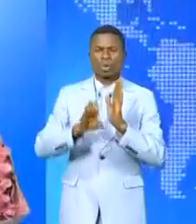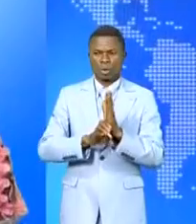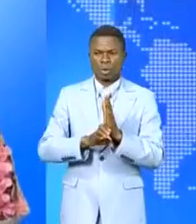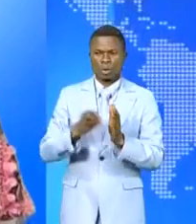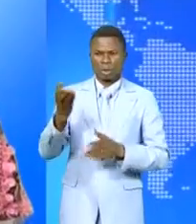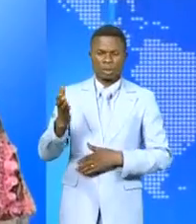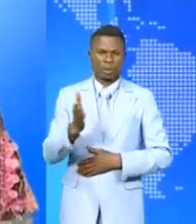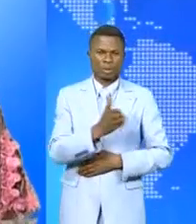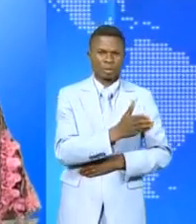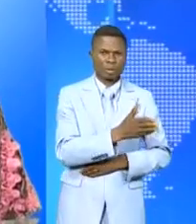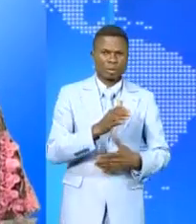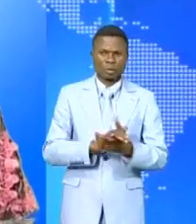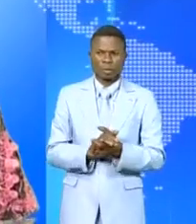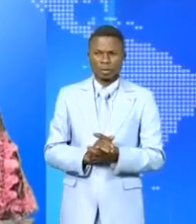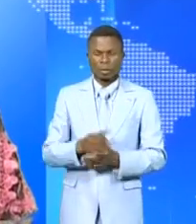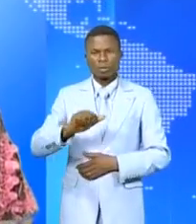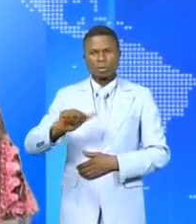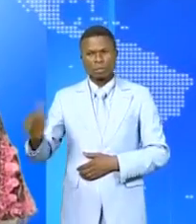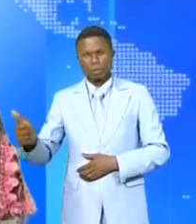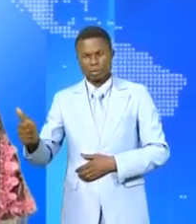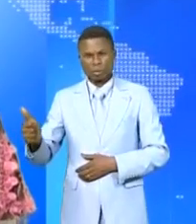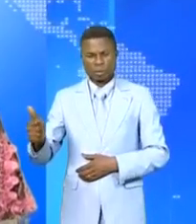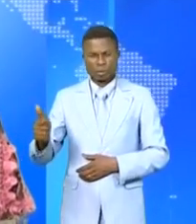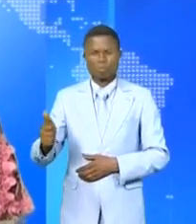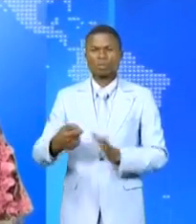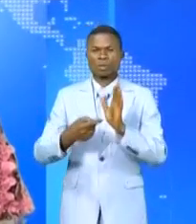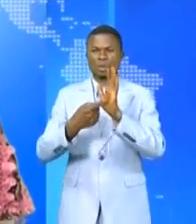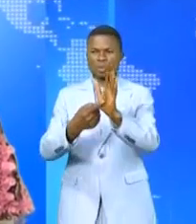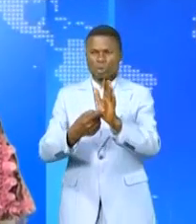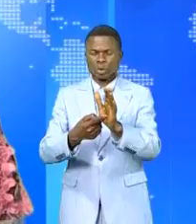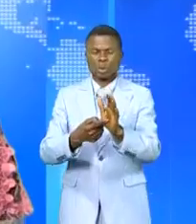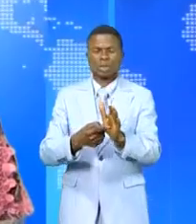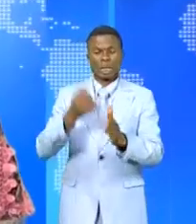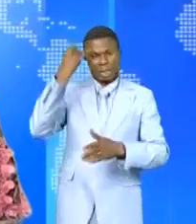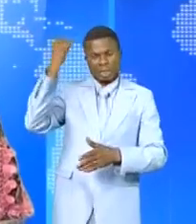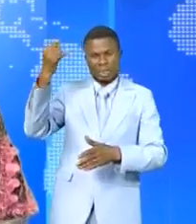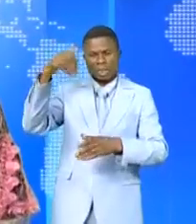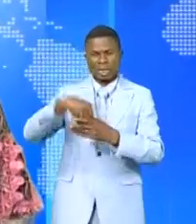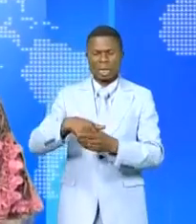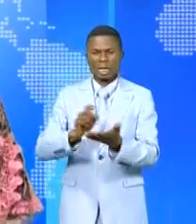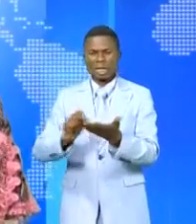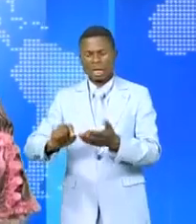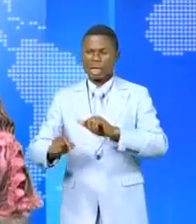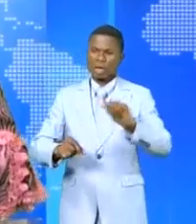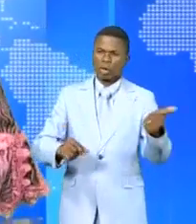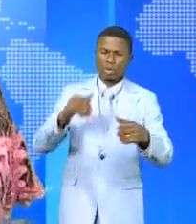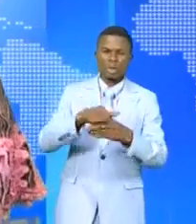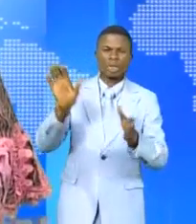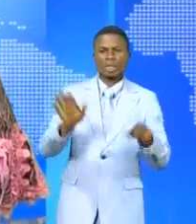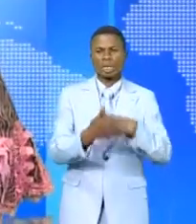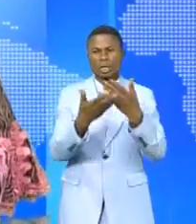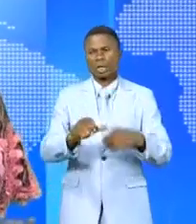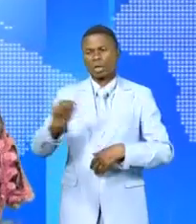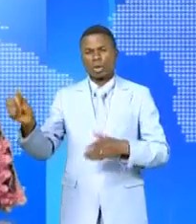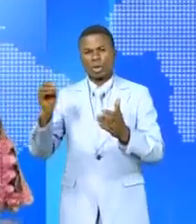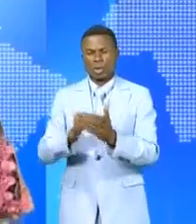Kalouba. Certaines ont immortalisé la pensée à travers les écrits, d'autres dans la chanson et d'autres